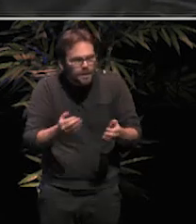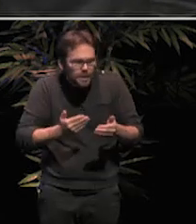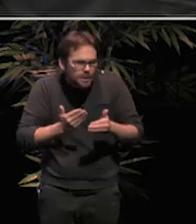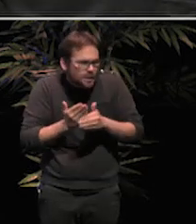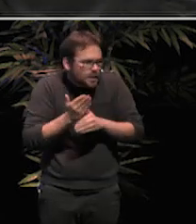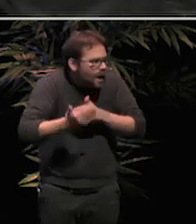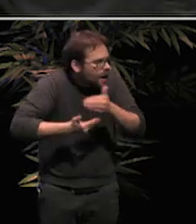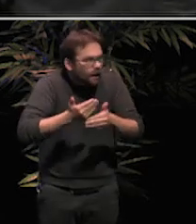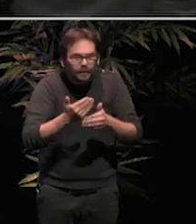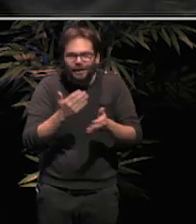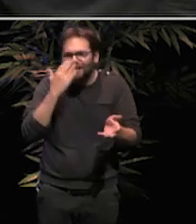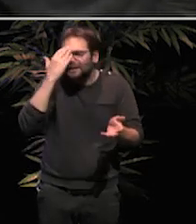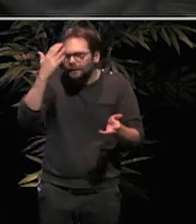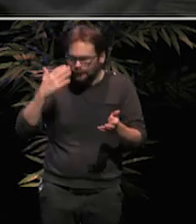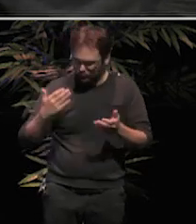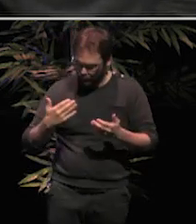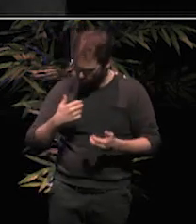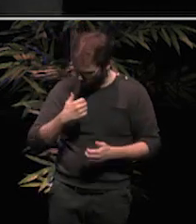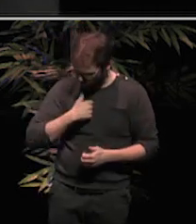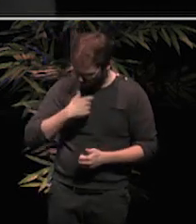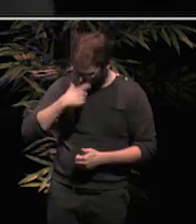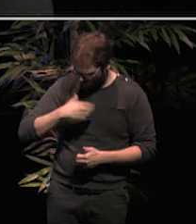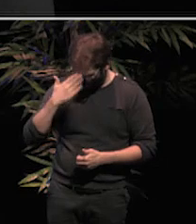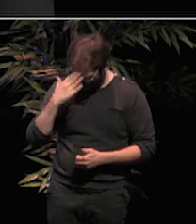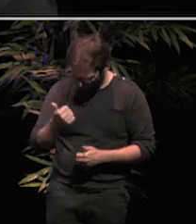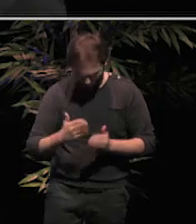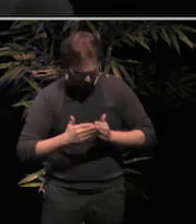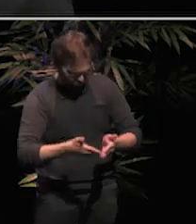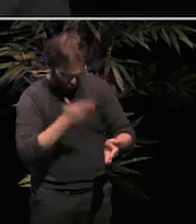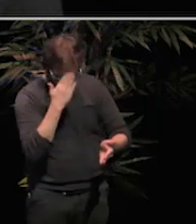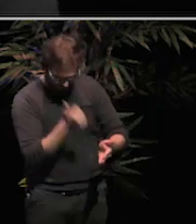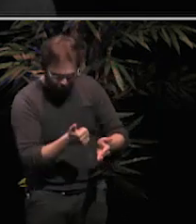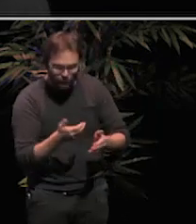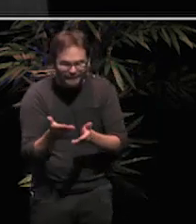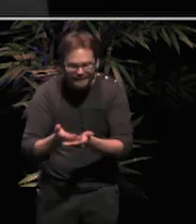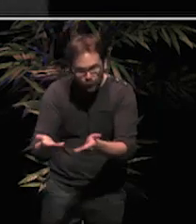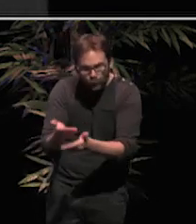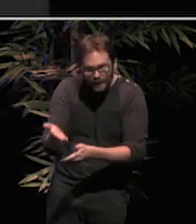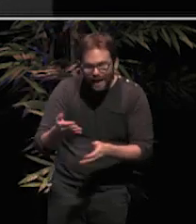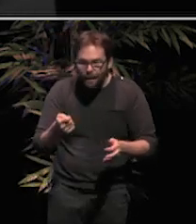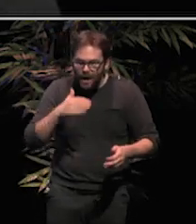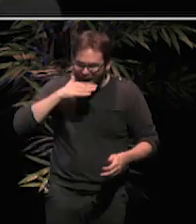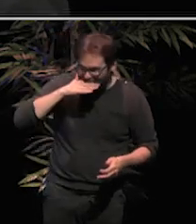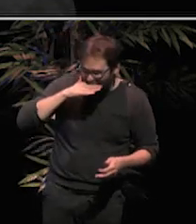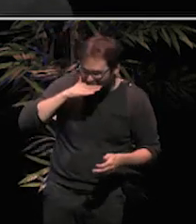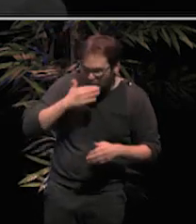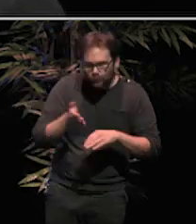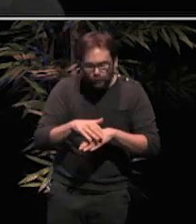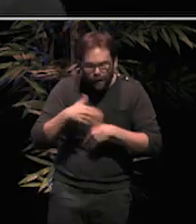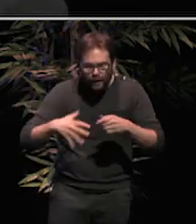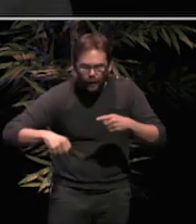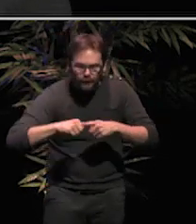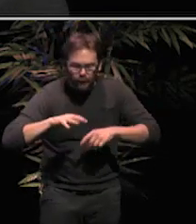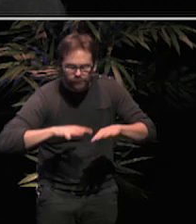en ayant une bonne connaissance de soi et du bateau, savoir que dans telle situation, ça va être un peu critique, mais derrière, on va pouvoir se